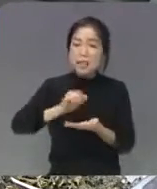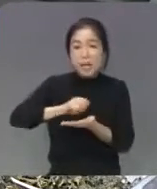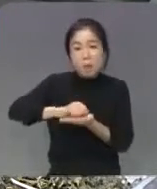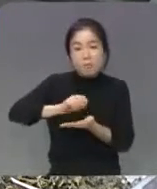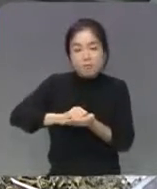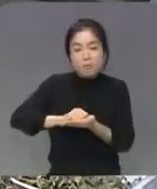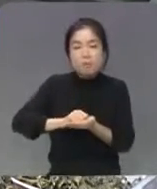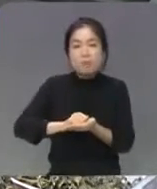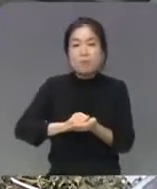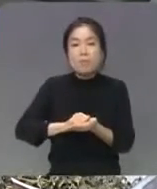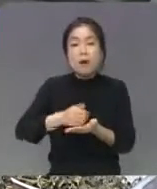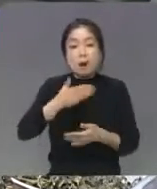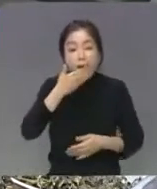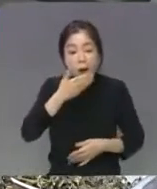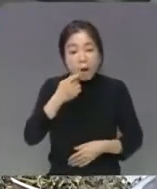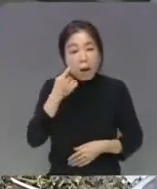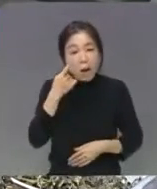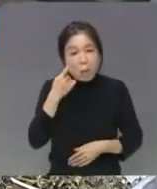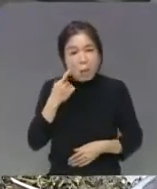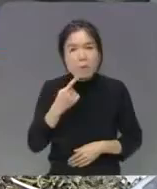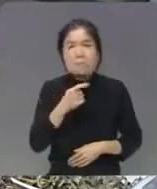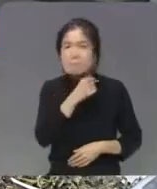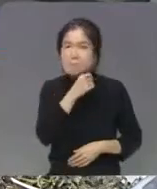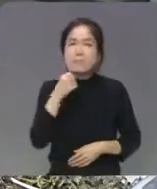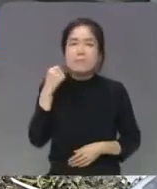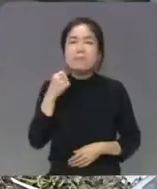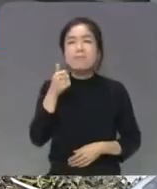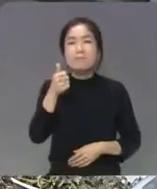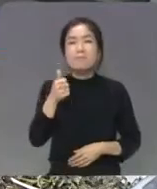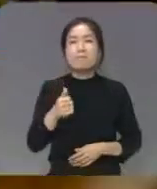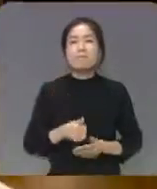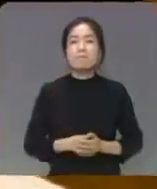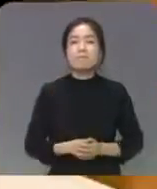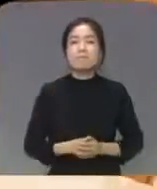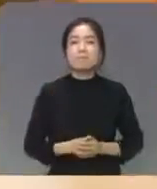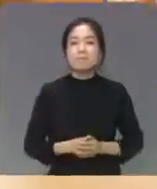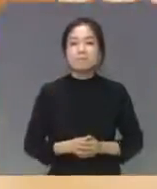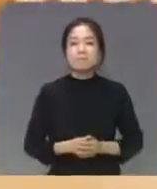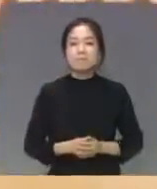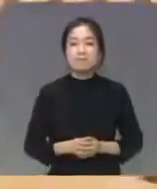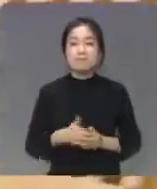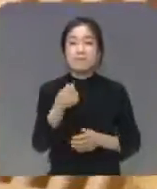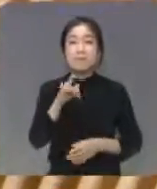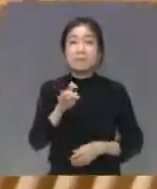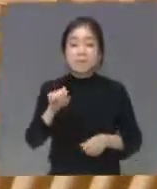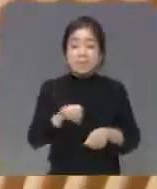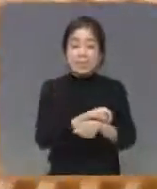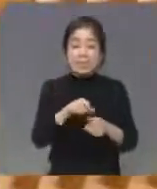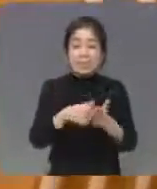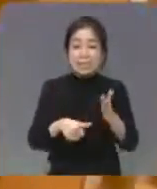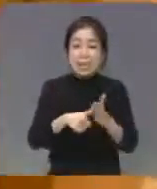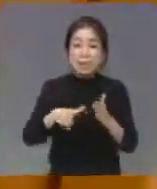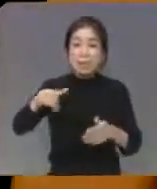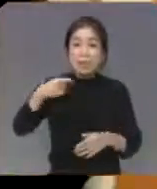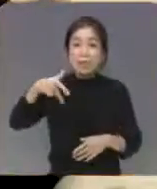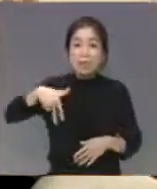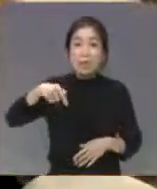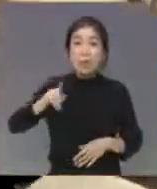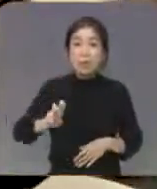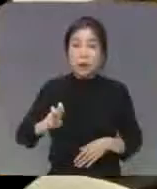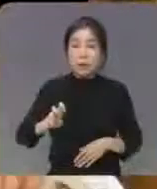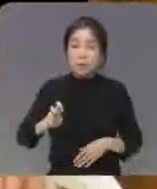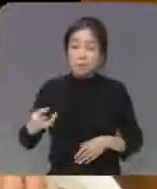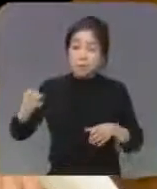얻어야 한번 투시 보시면 감출 맛이 나더라고 함양의 특산품인 곶감이 들어간